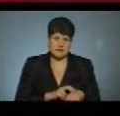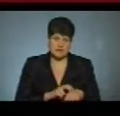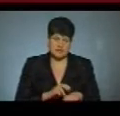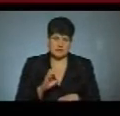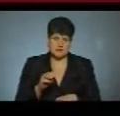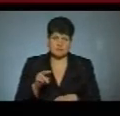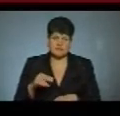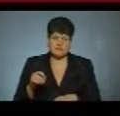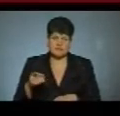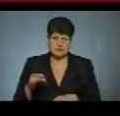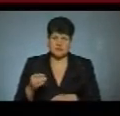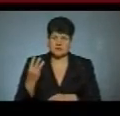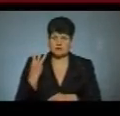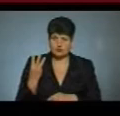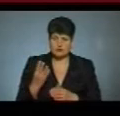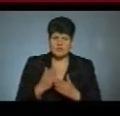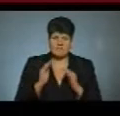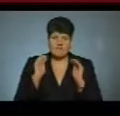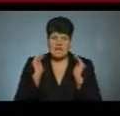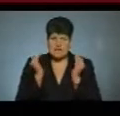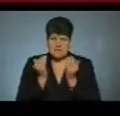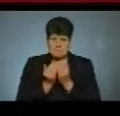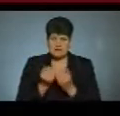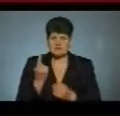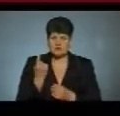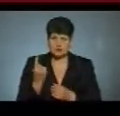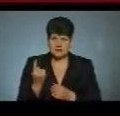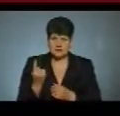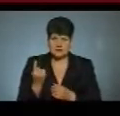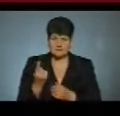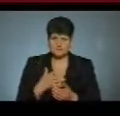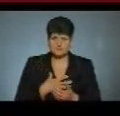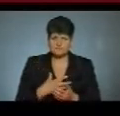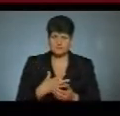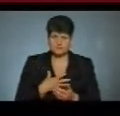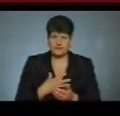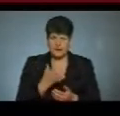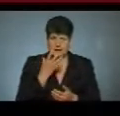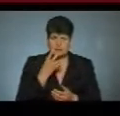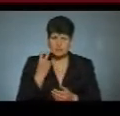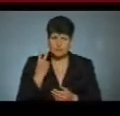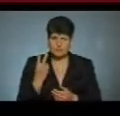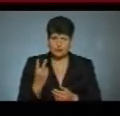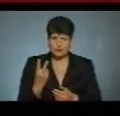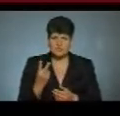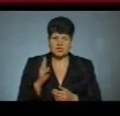Троє знаходяться у реанімації, один на концентраторі кисню і двоє на